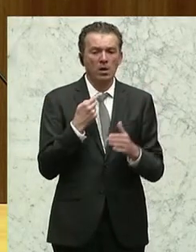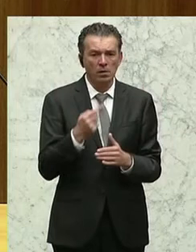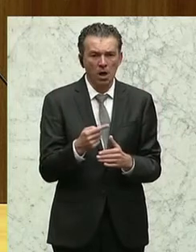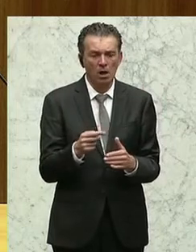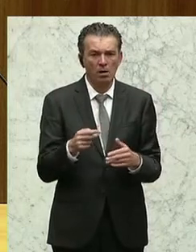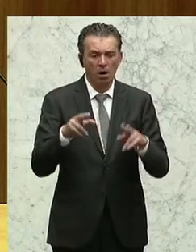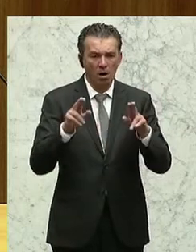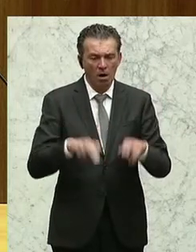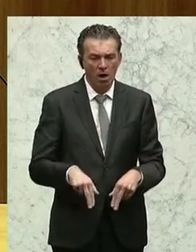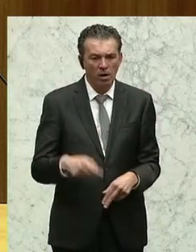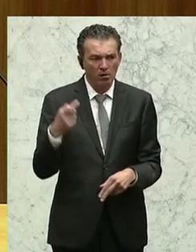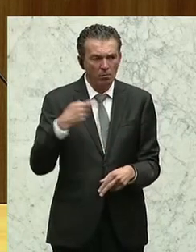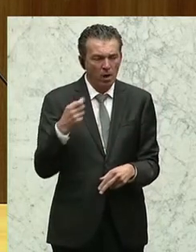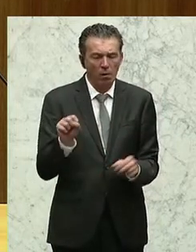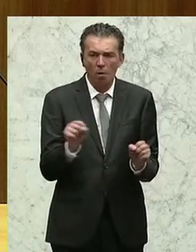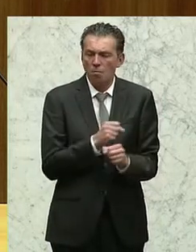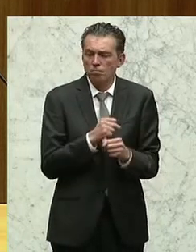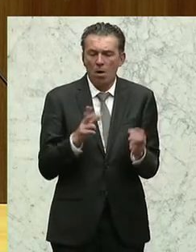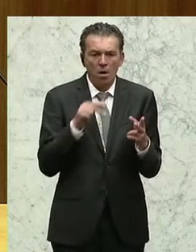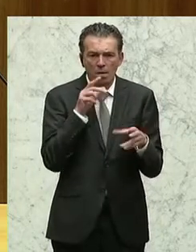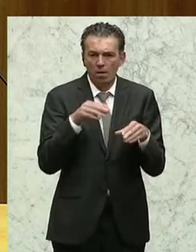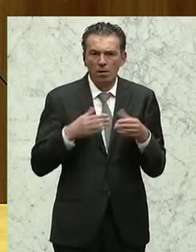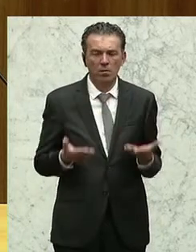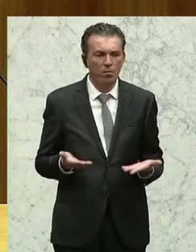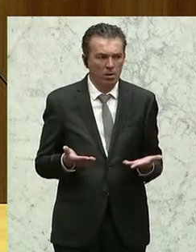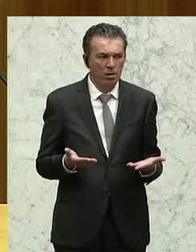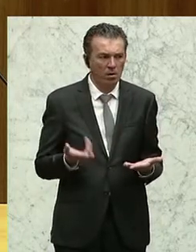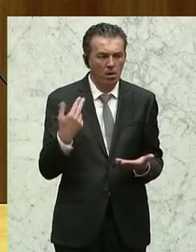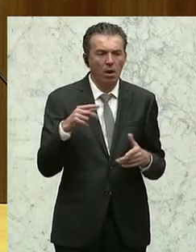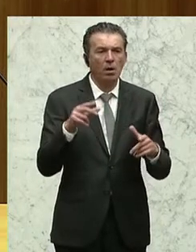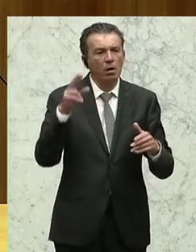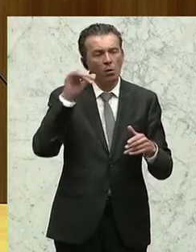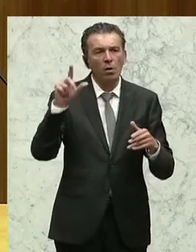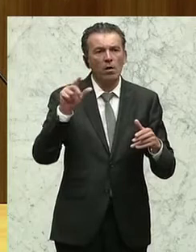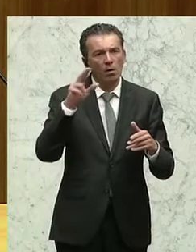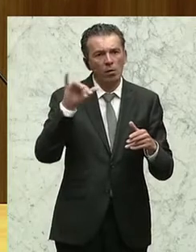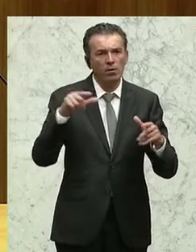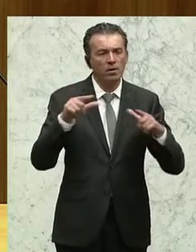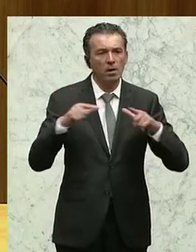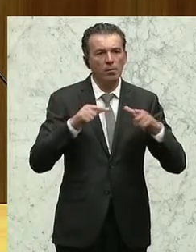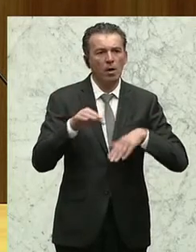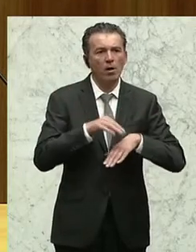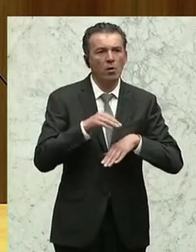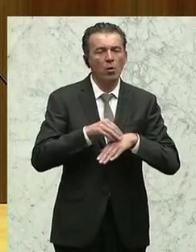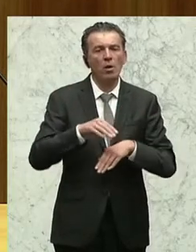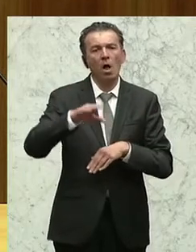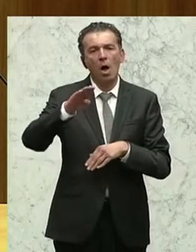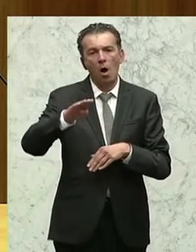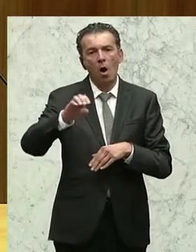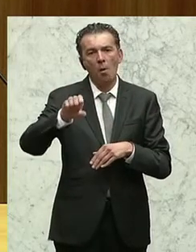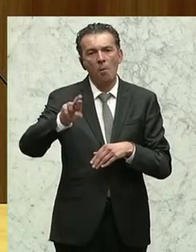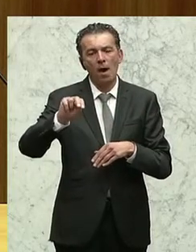gesagt, das ist eine Rechtsansicht, das ist unfassbar. Wir haben den Herrn Universitätsprofessor Dr. Berntaler um